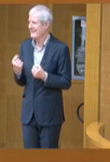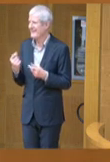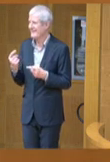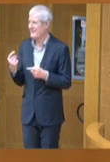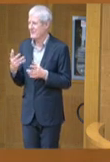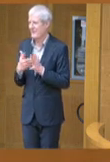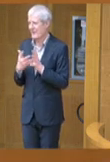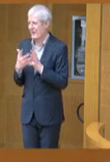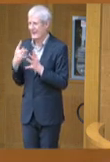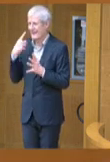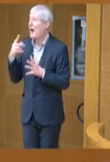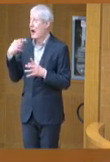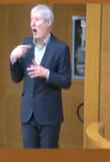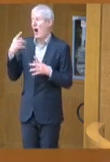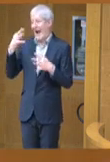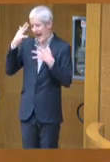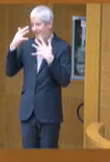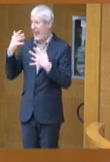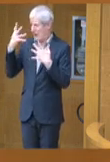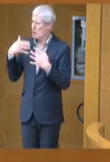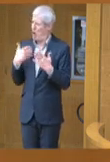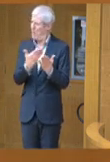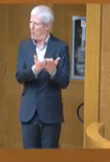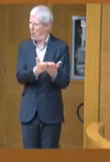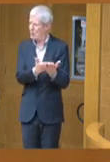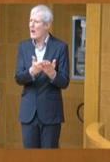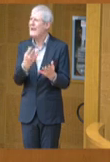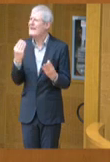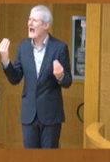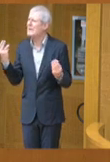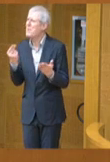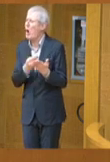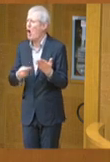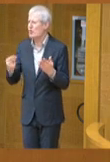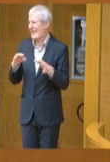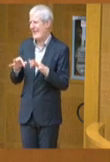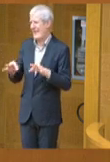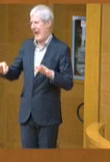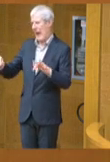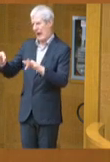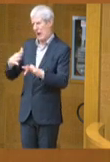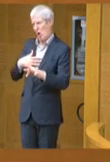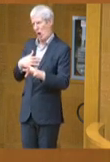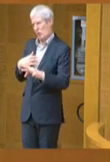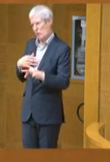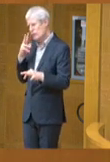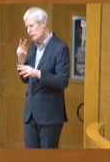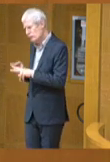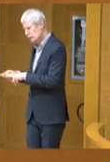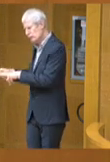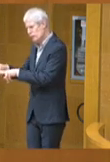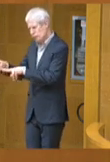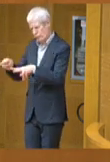propongo alcune riflessioni sulla base di molteplici progetti territoriali che noi abbiamo avuto modo di osservare, di interazione